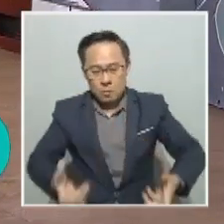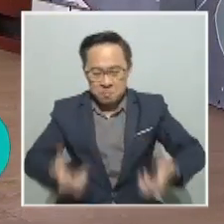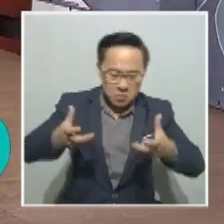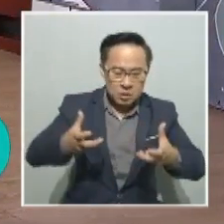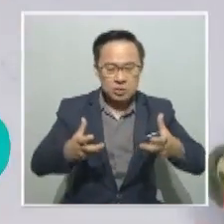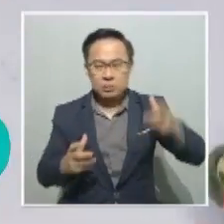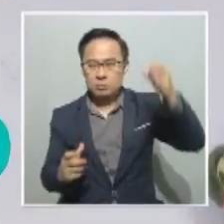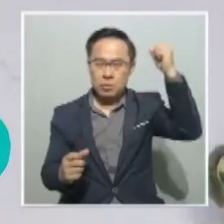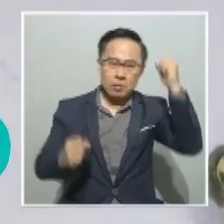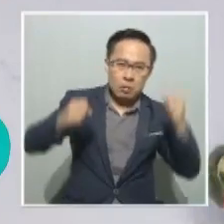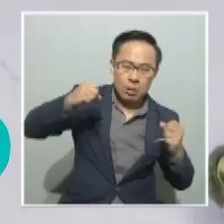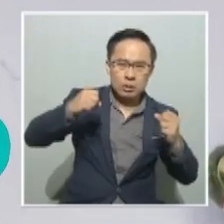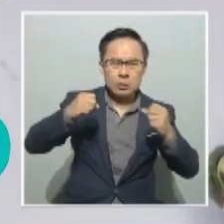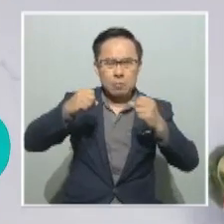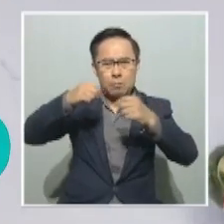แบบ